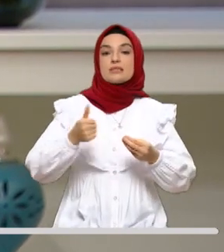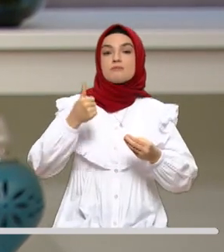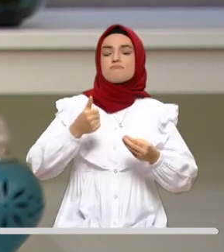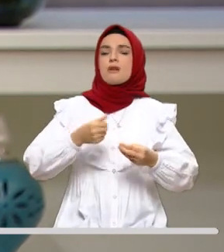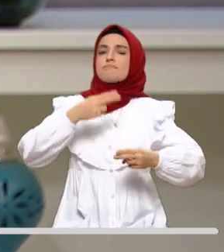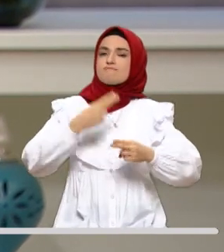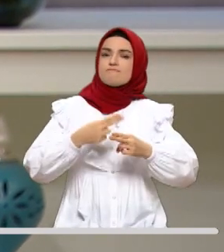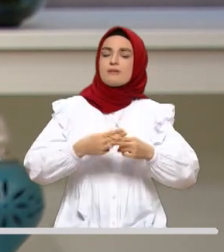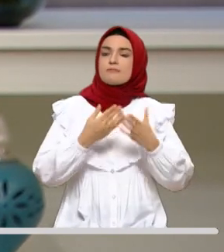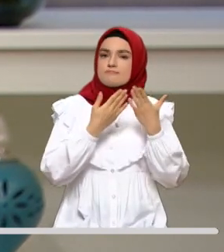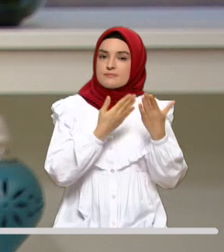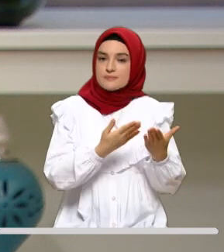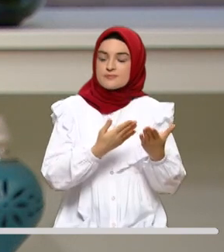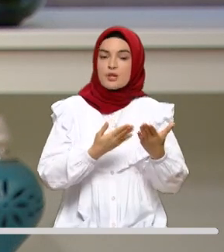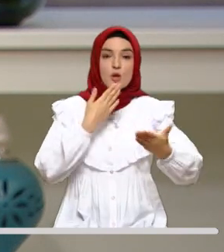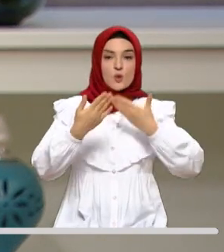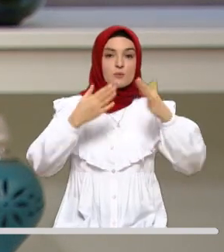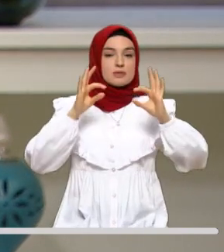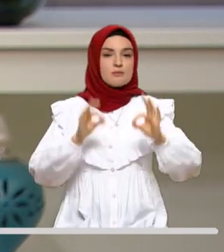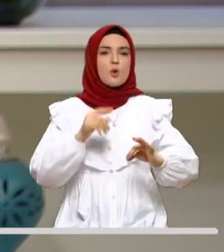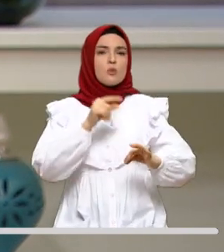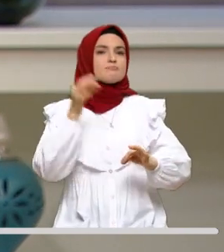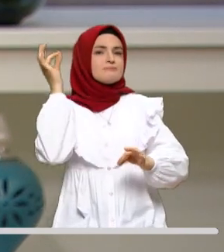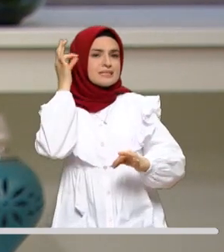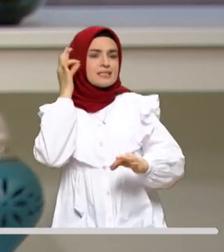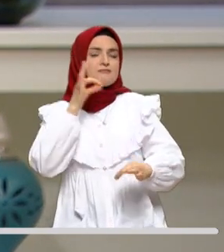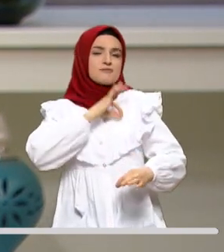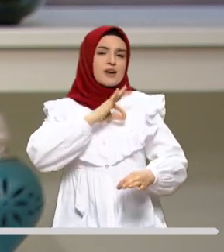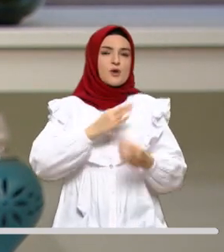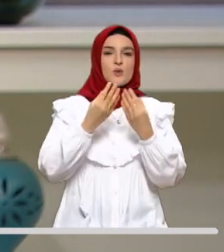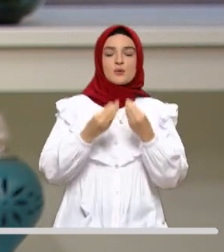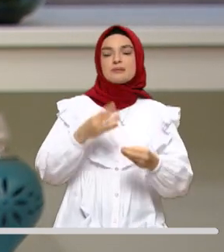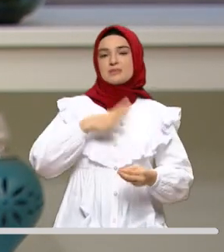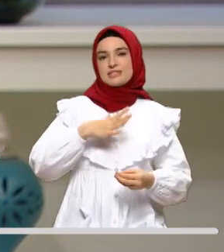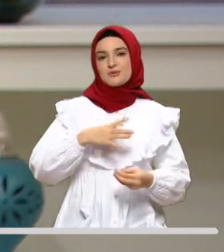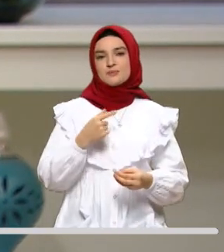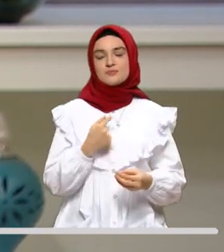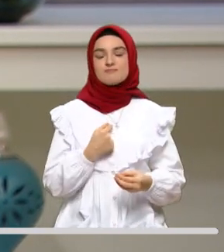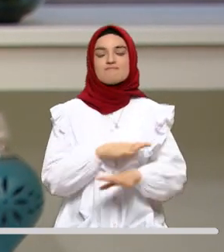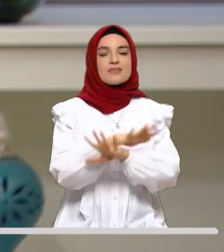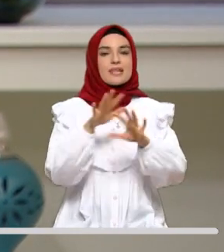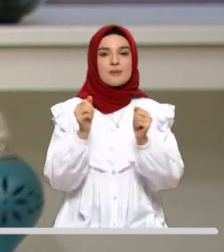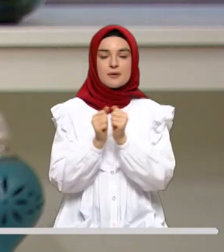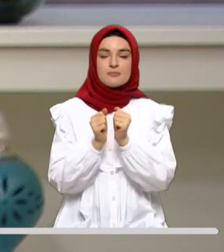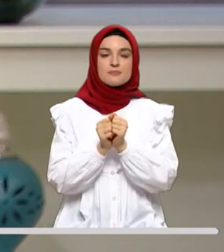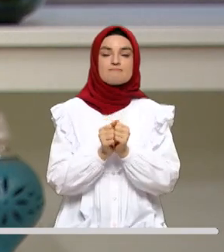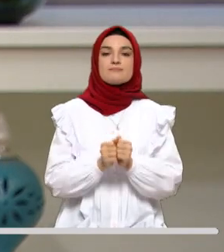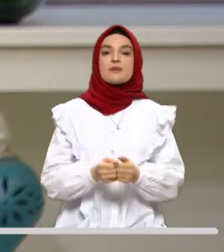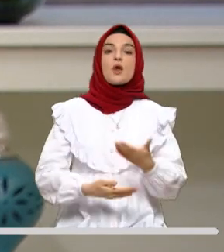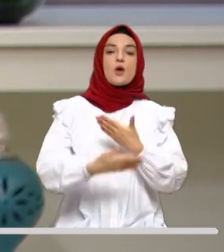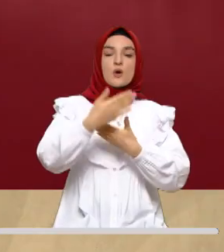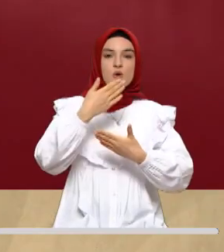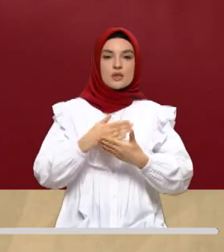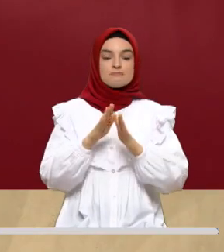hemen konuğuma dönüp onunla sohbete başlayıp onun o bilgilerinden faydalanalım, nasiplenelim istiyorum hep birlikte. Ama tabii ki hemen